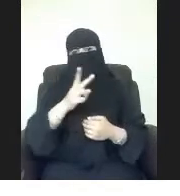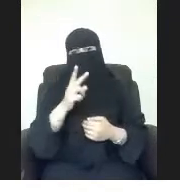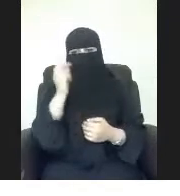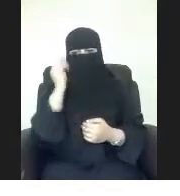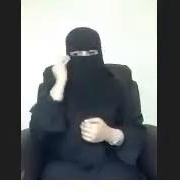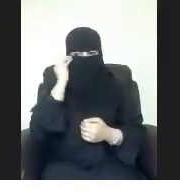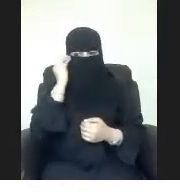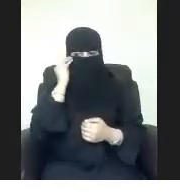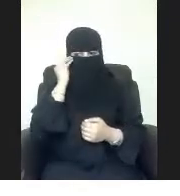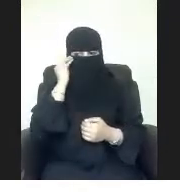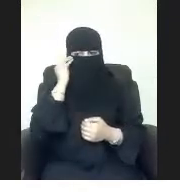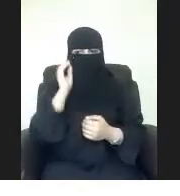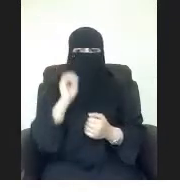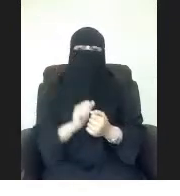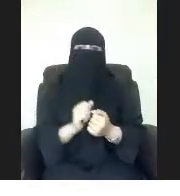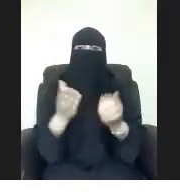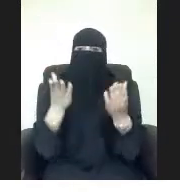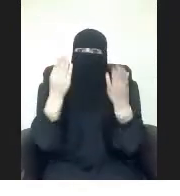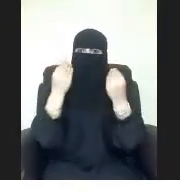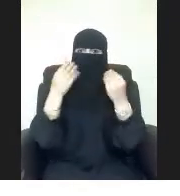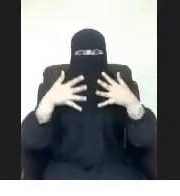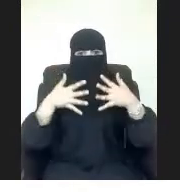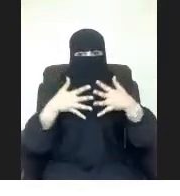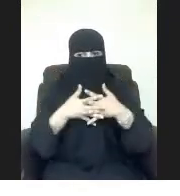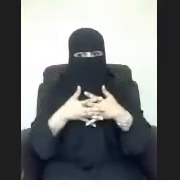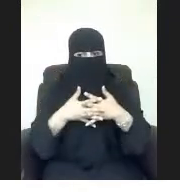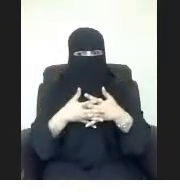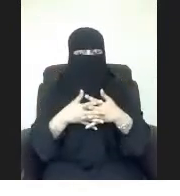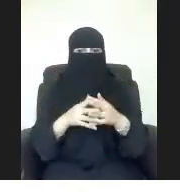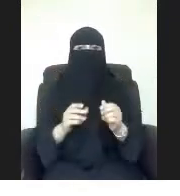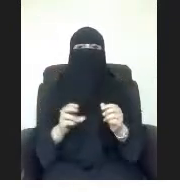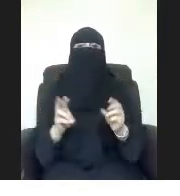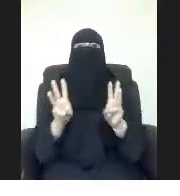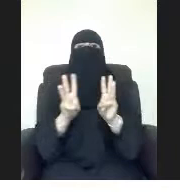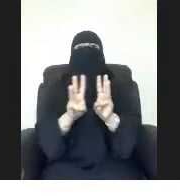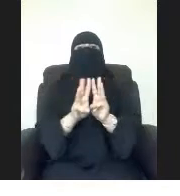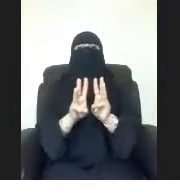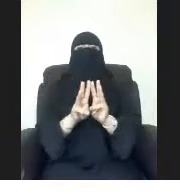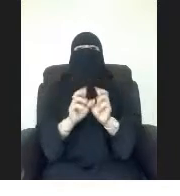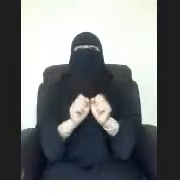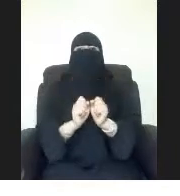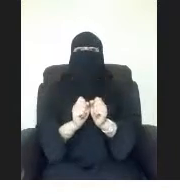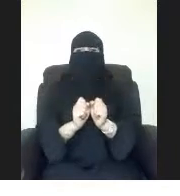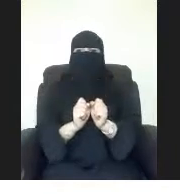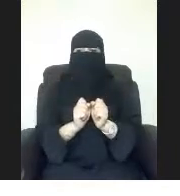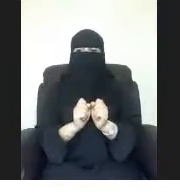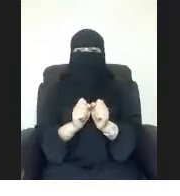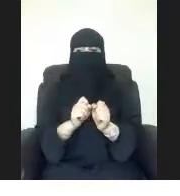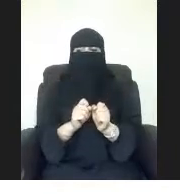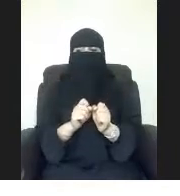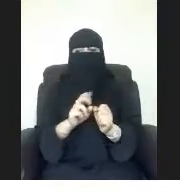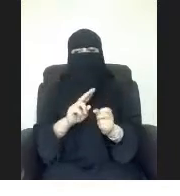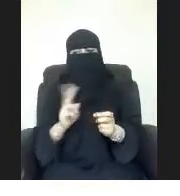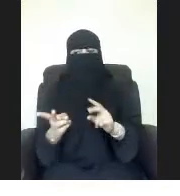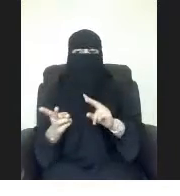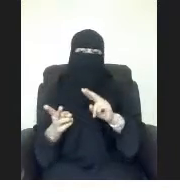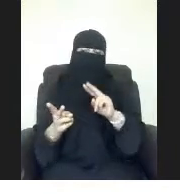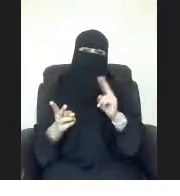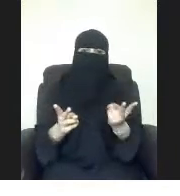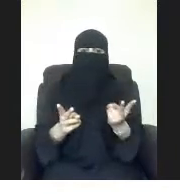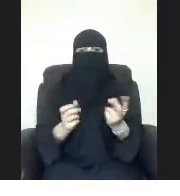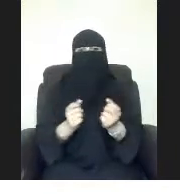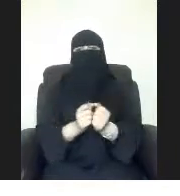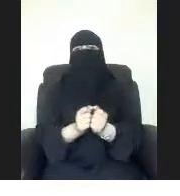مدعم بالتقنية لا يقلل في زمن التواصل وجها لوجه، تواصل وجها لوجه موجود 100% لكن تعلم مدعم